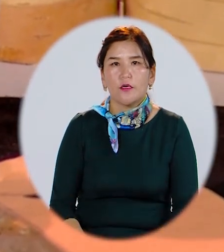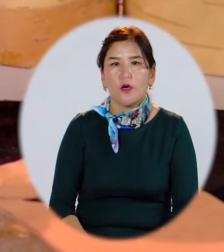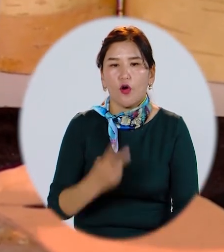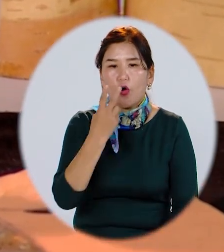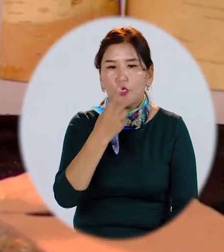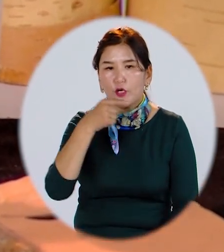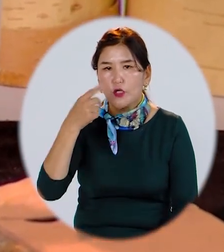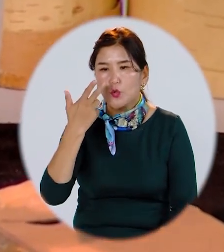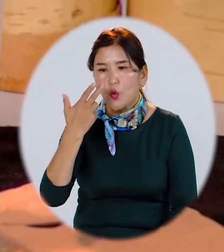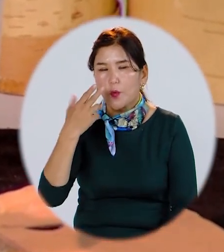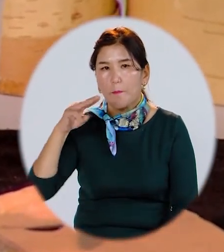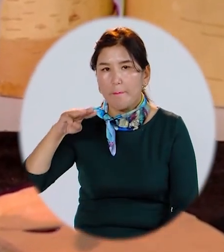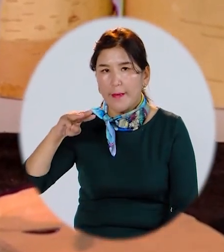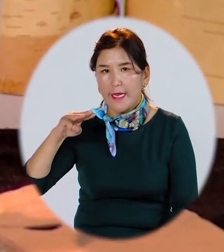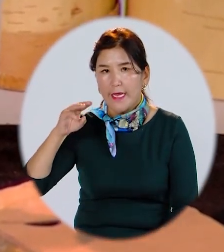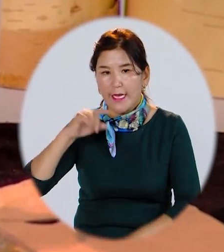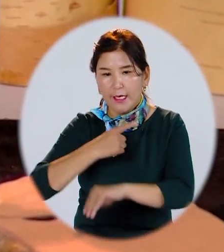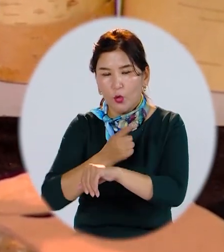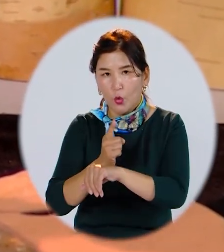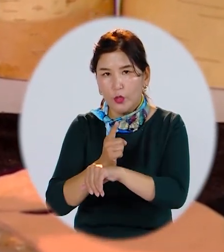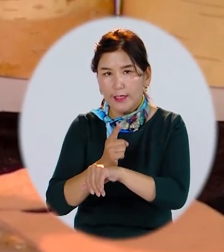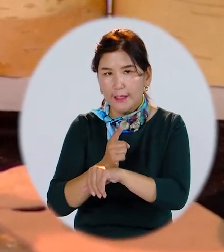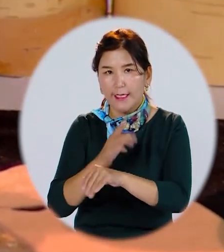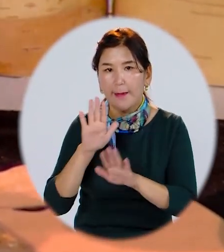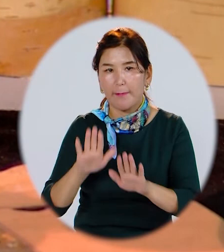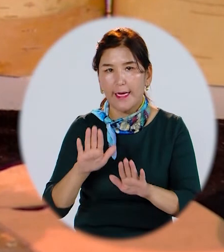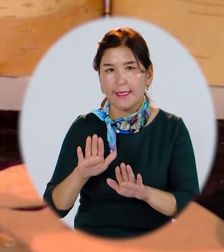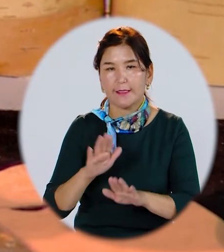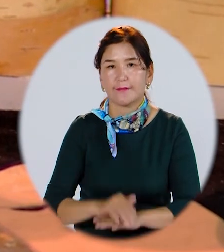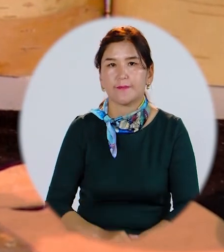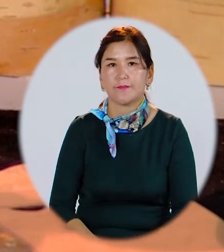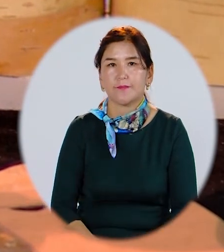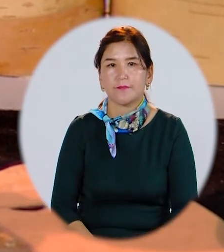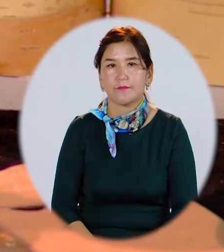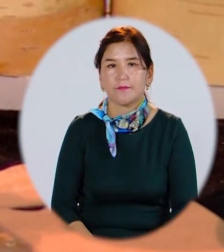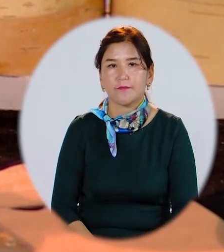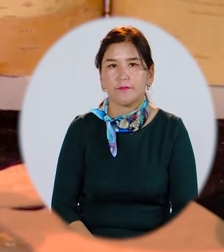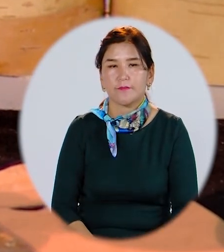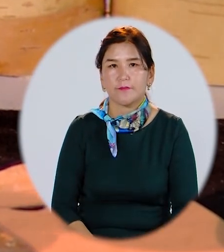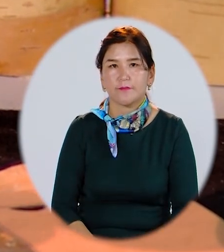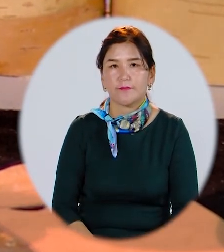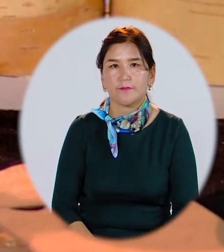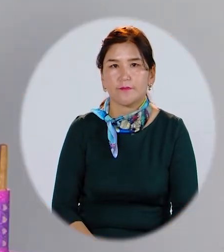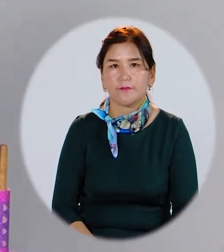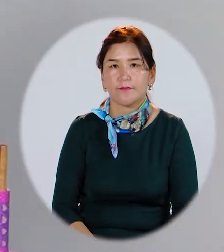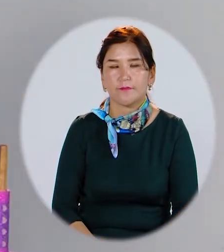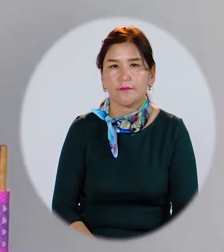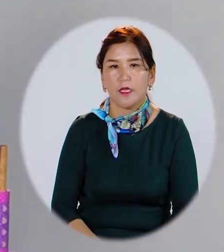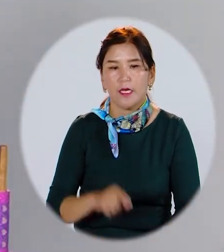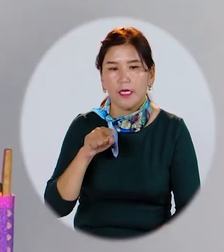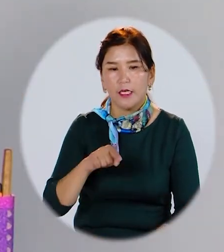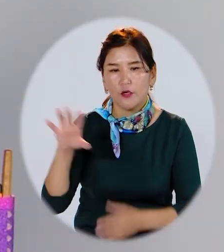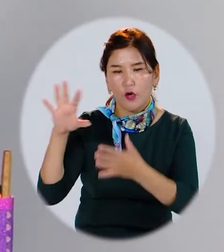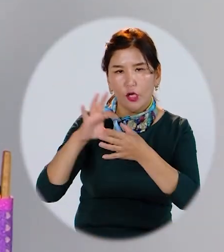минут байлгадаг. Тэгээ үүс маань дэвтээд дэвтсэний дараа одоо эргүүлж түйсэн сам маань бэлэн болно. За энэ